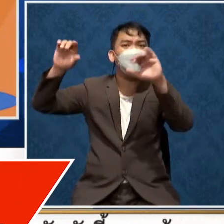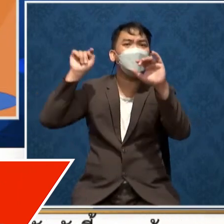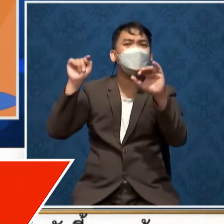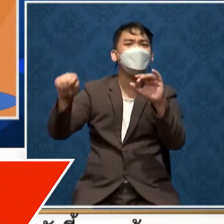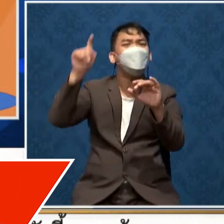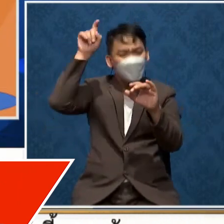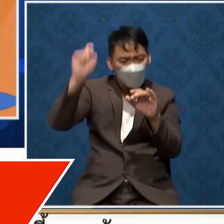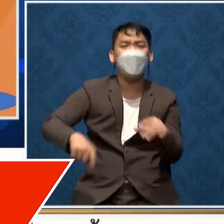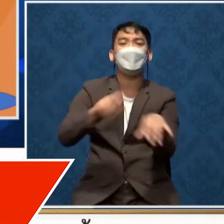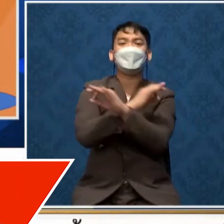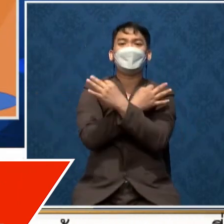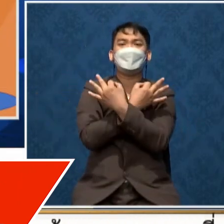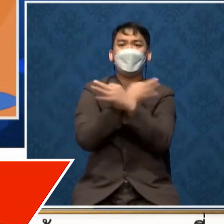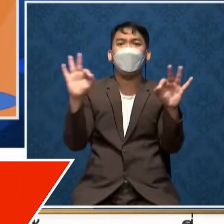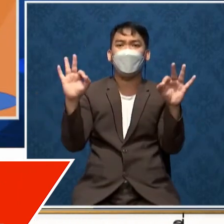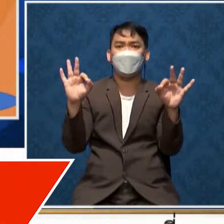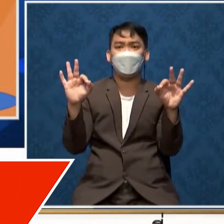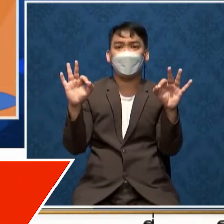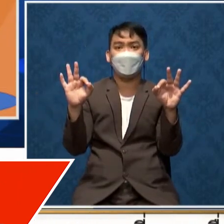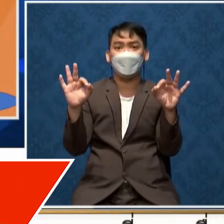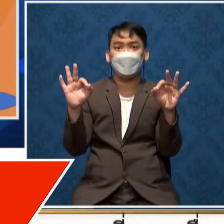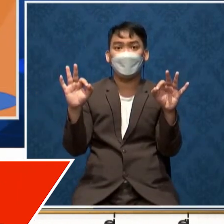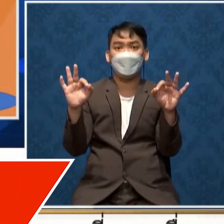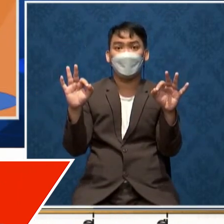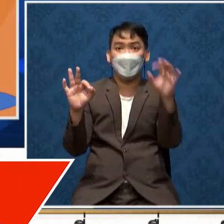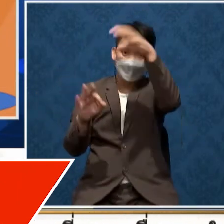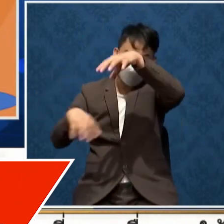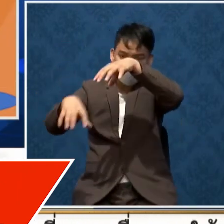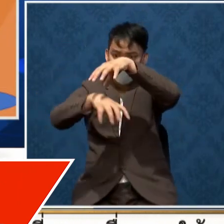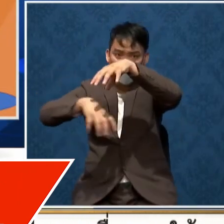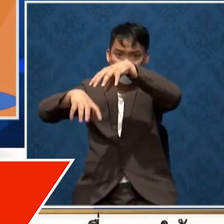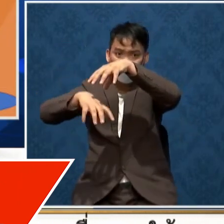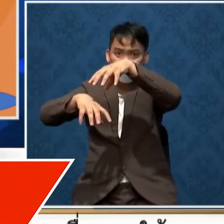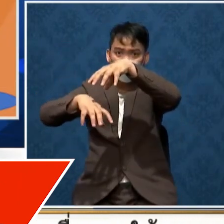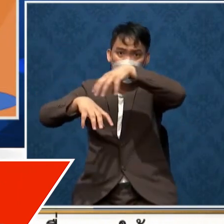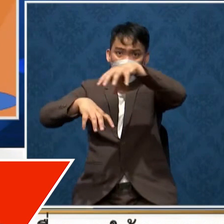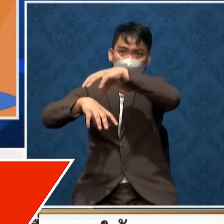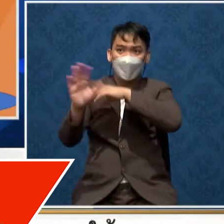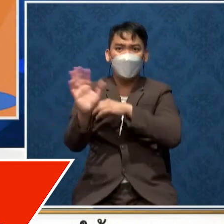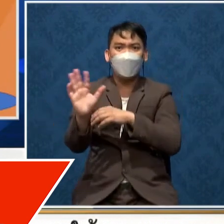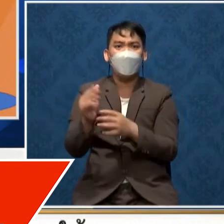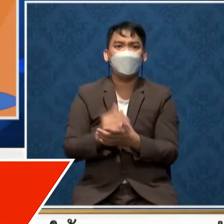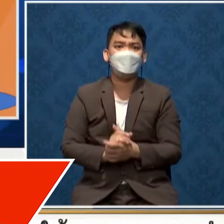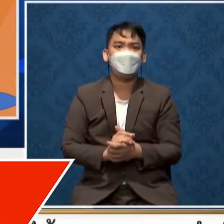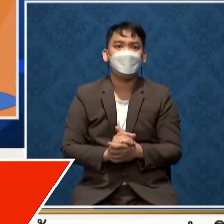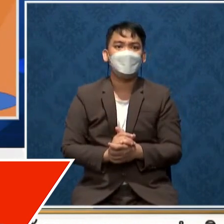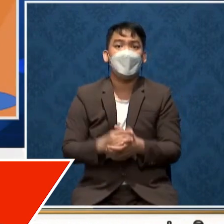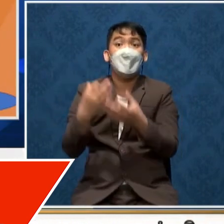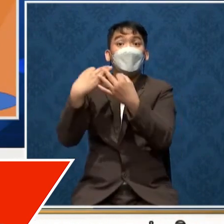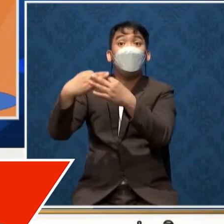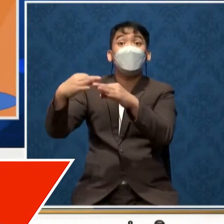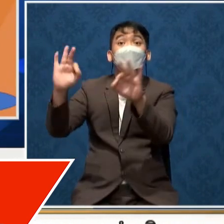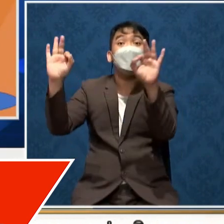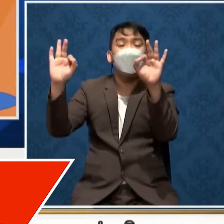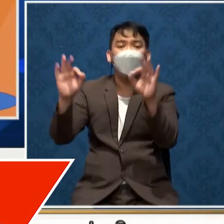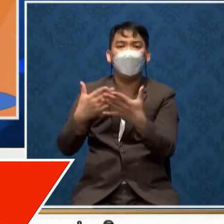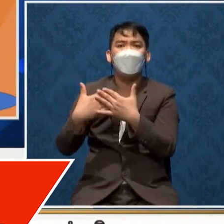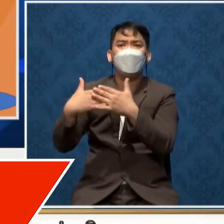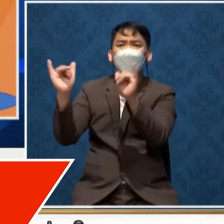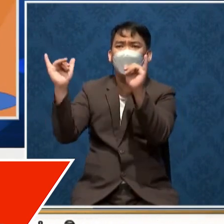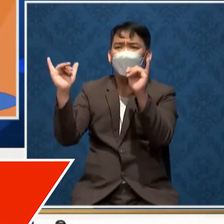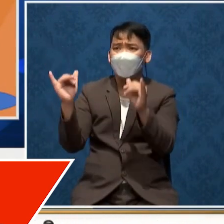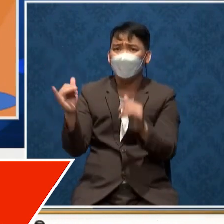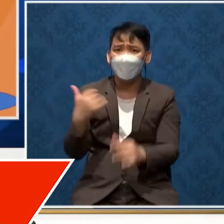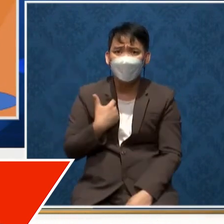ระหากยังครอบงำแบบนี้ไม่ปล่อยเขาให้เสนอและกำหนดวา